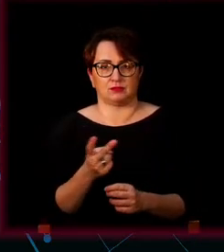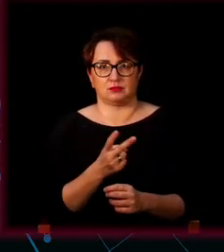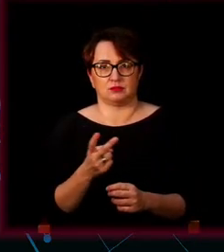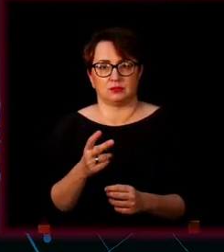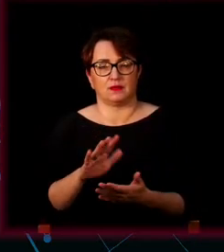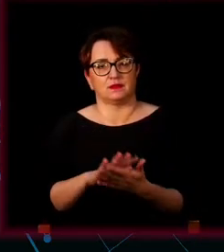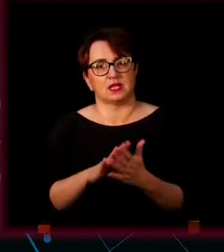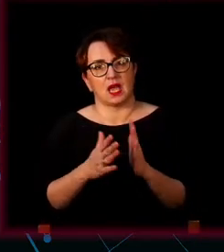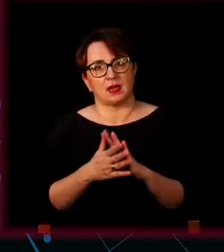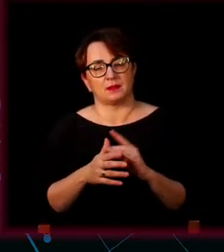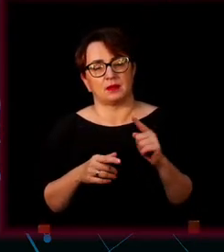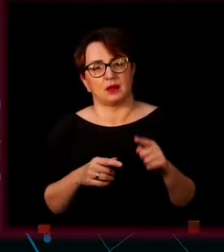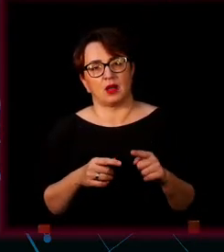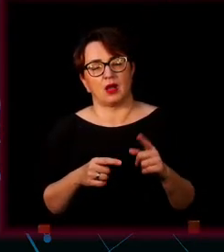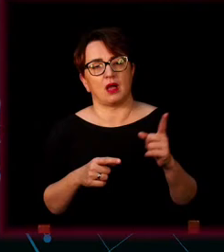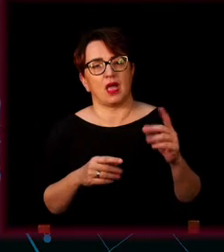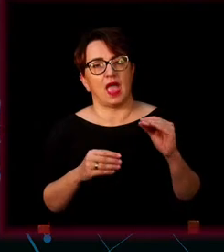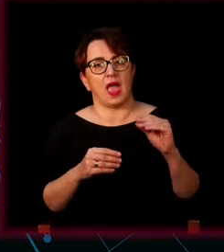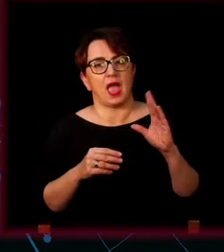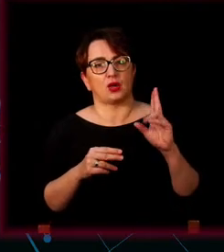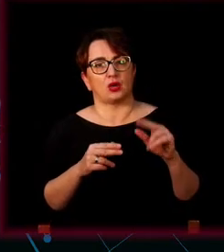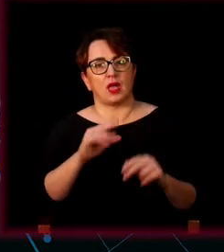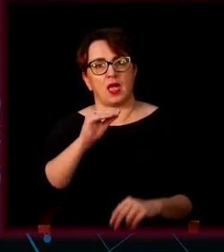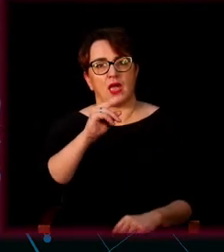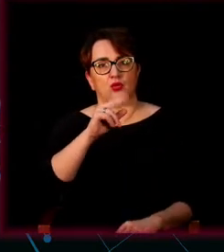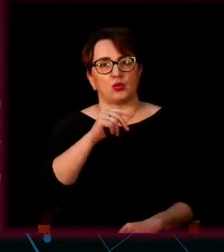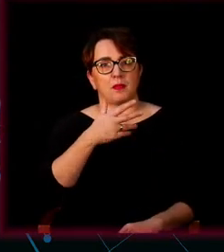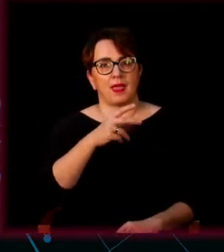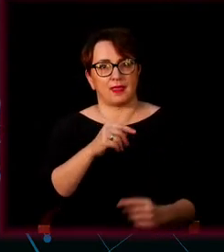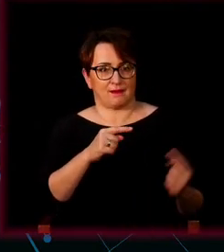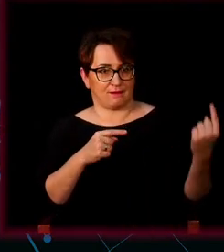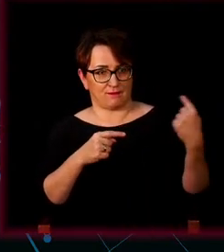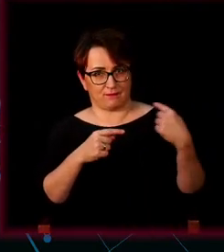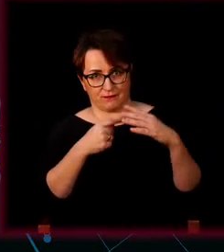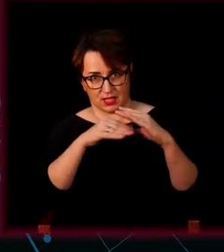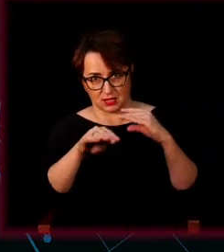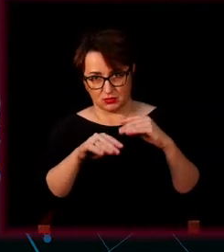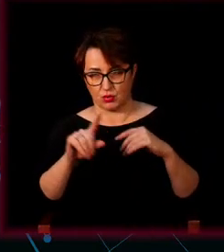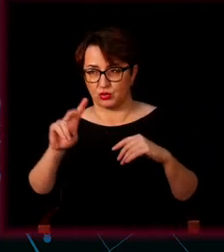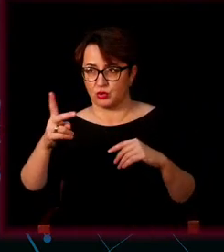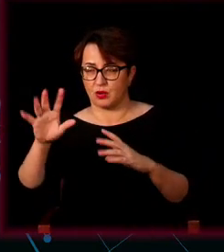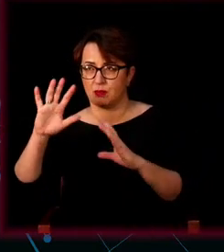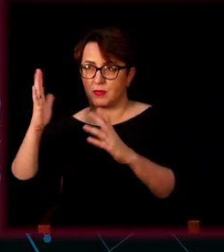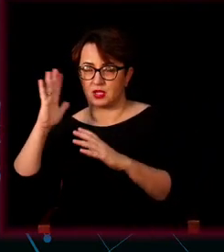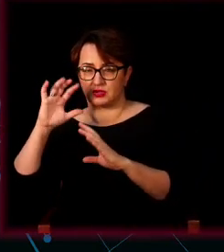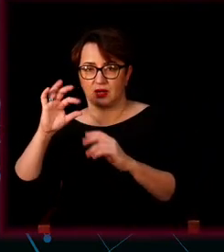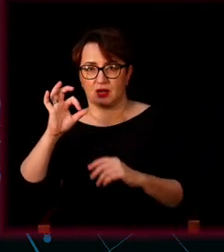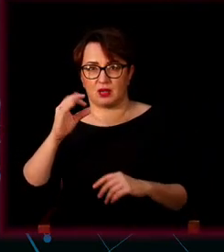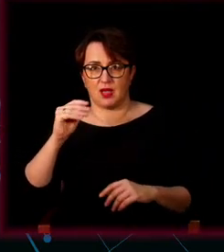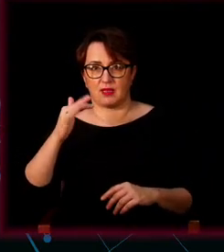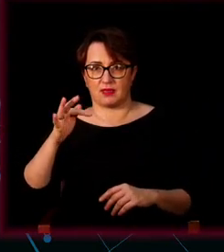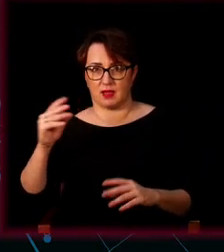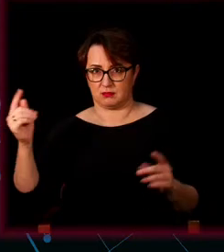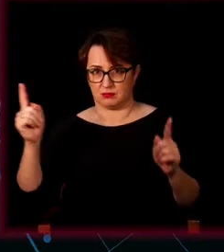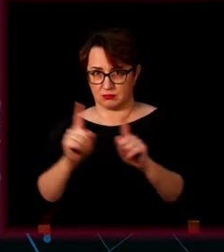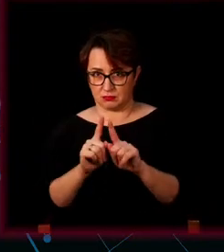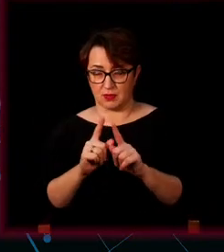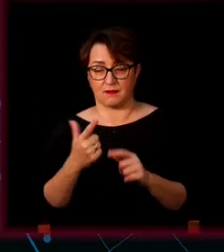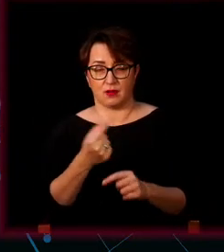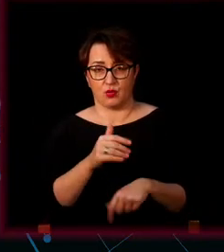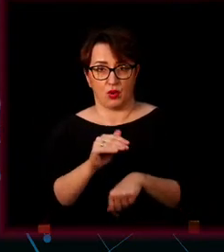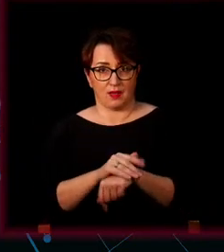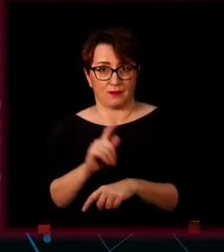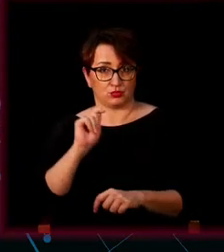wysłannik Ekumeny, jest Traven, tak, mieszkaniec tej planety Geten. I w trakcie tej ich